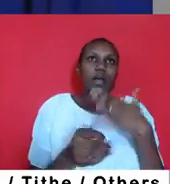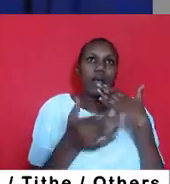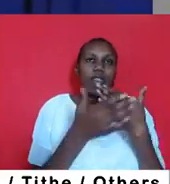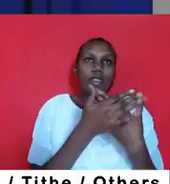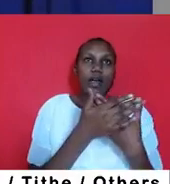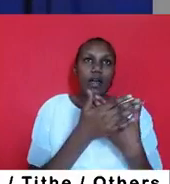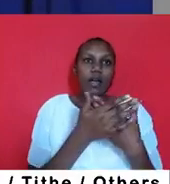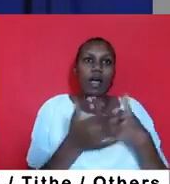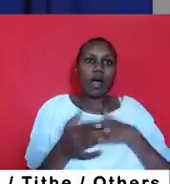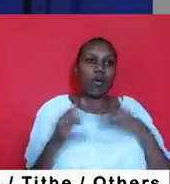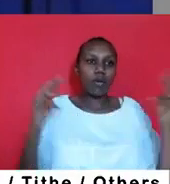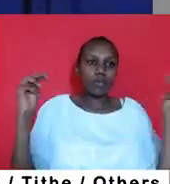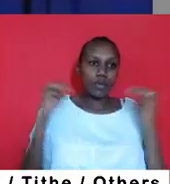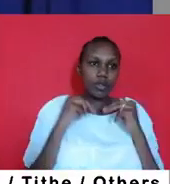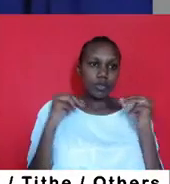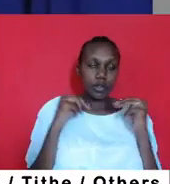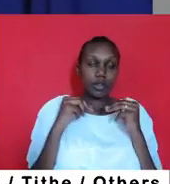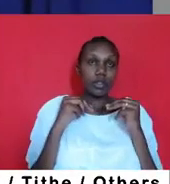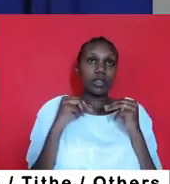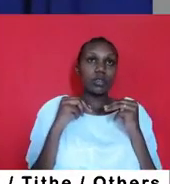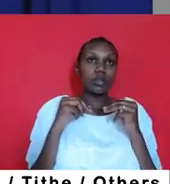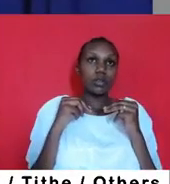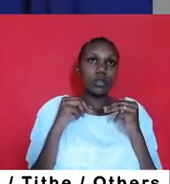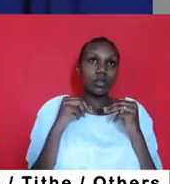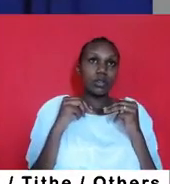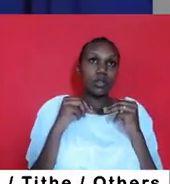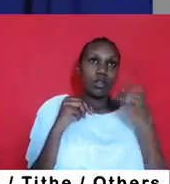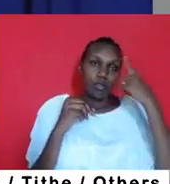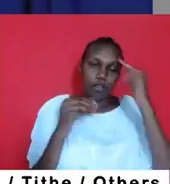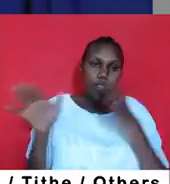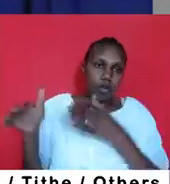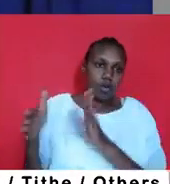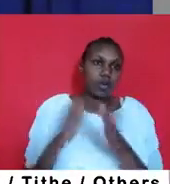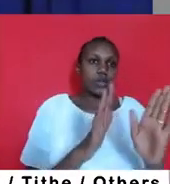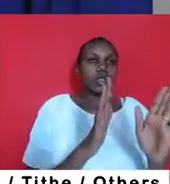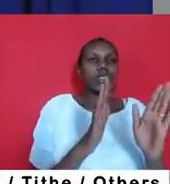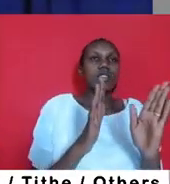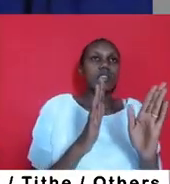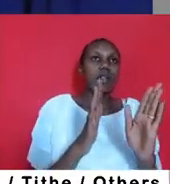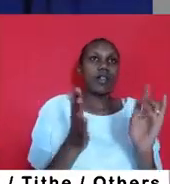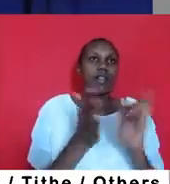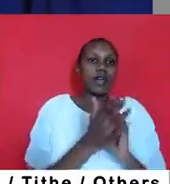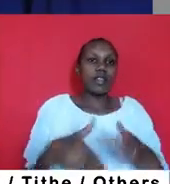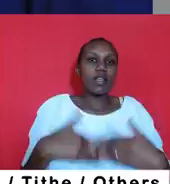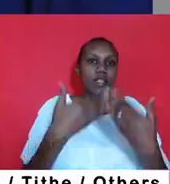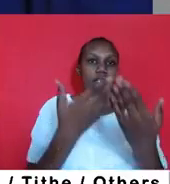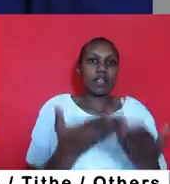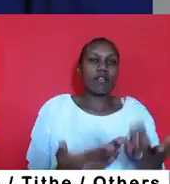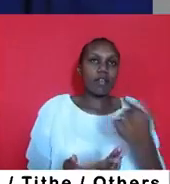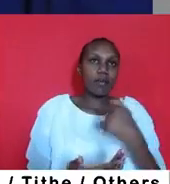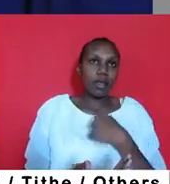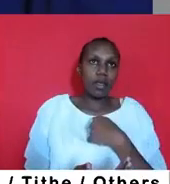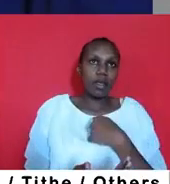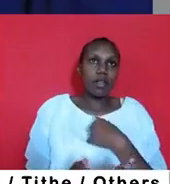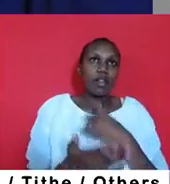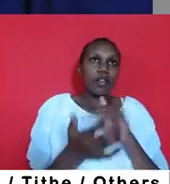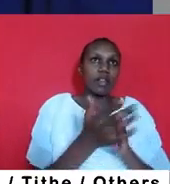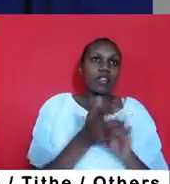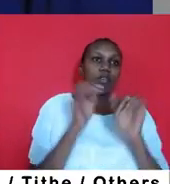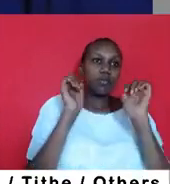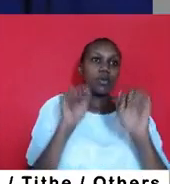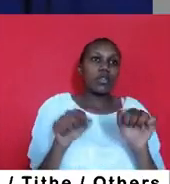Namshukuru our provost kwa nafasi ambayo amenipatia ndio